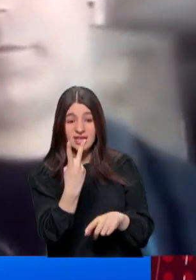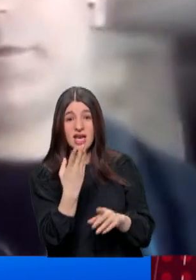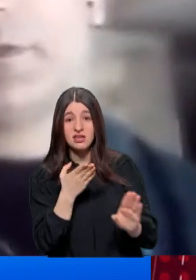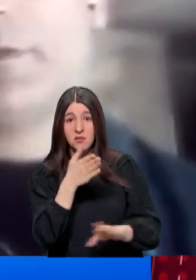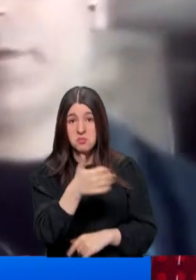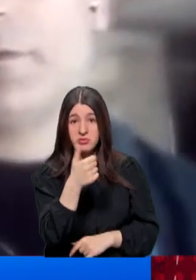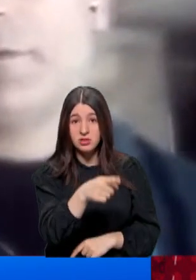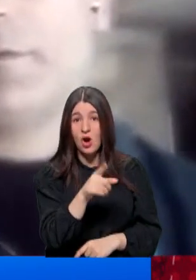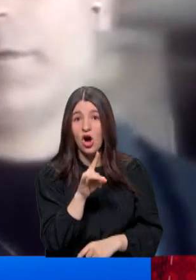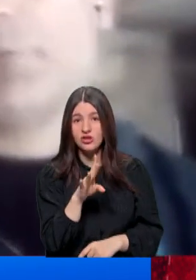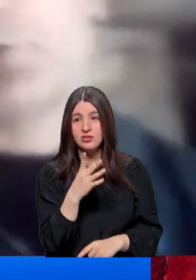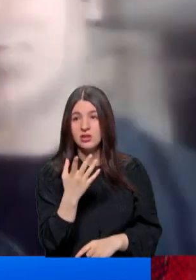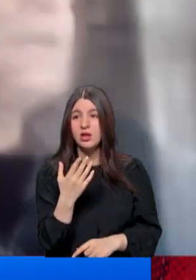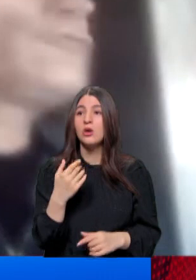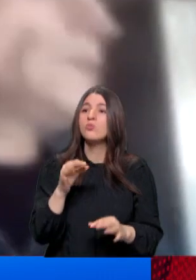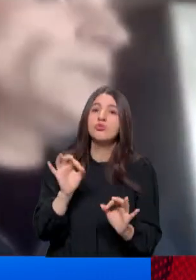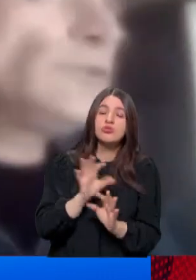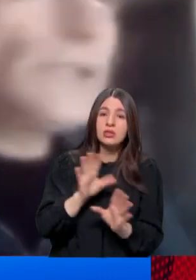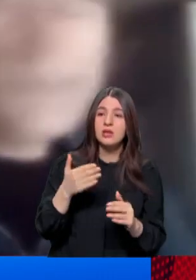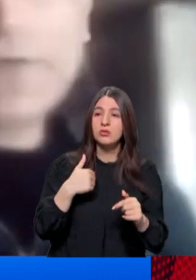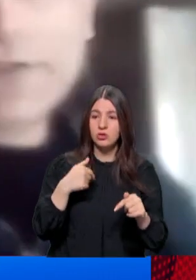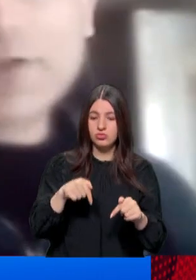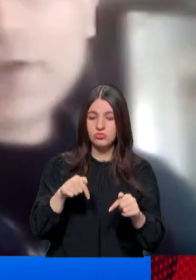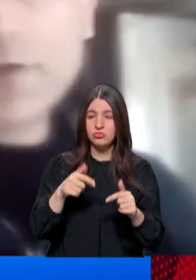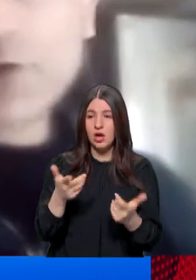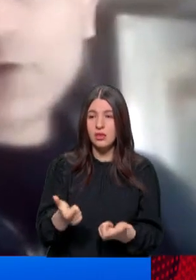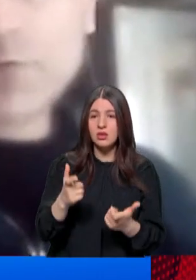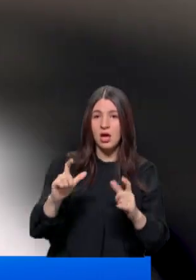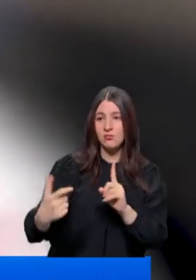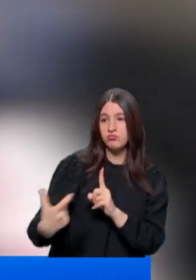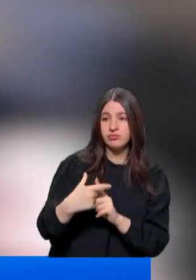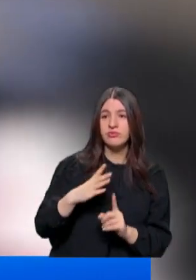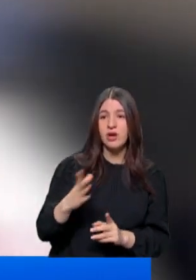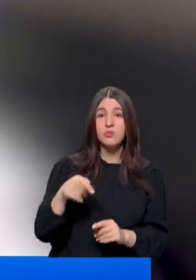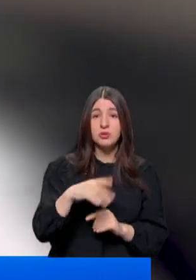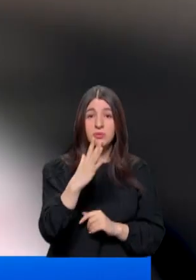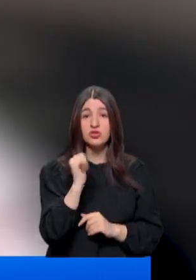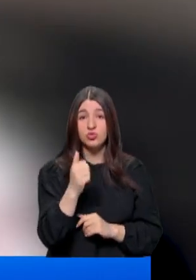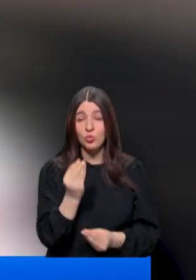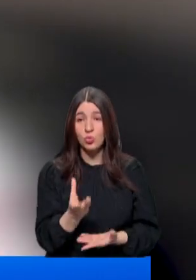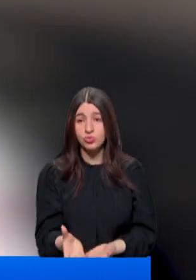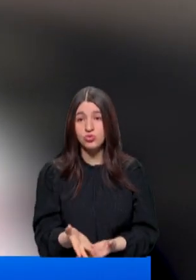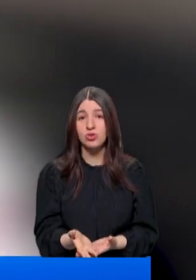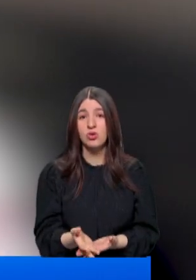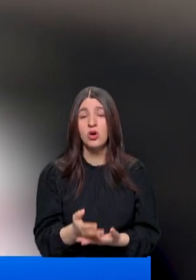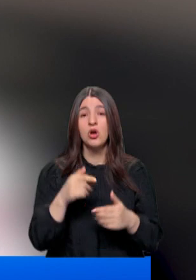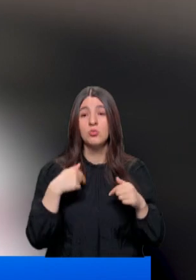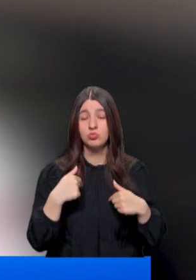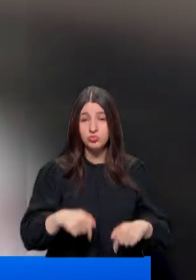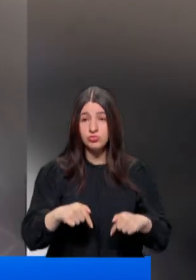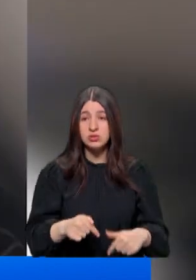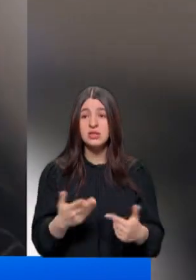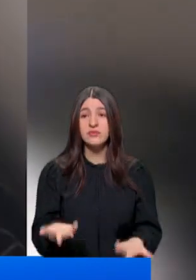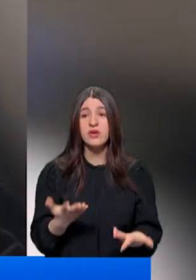gidebilecek durumda mısınız? Mümkün değil. Şu anda Nikolaev'de evet kuşatılmış durumda. Bugün 5. gün buradayız